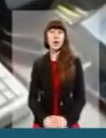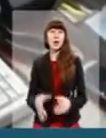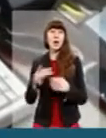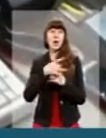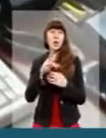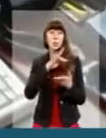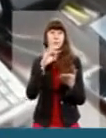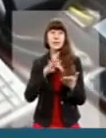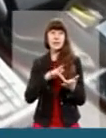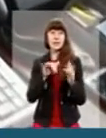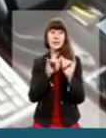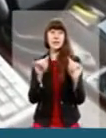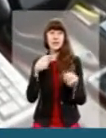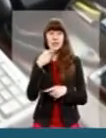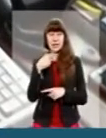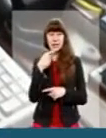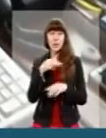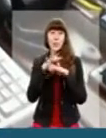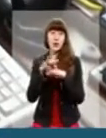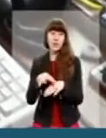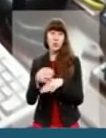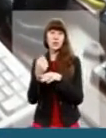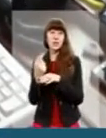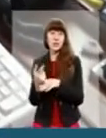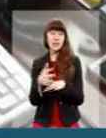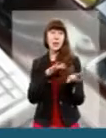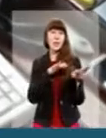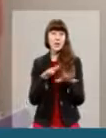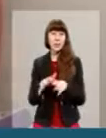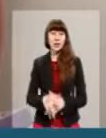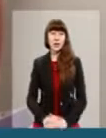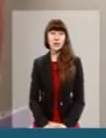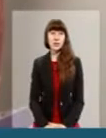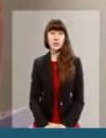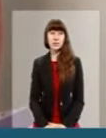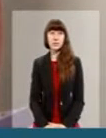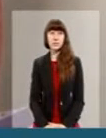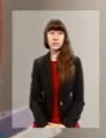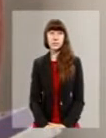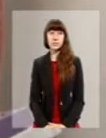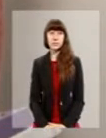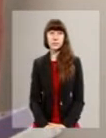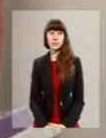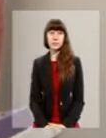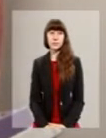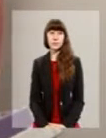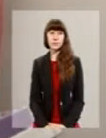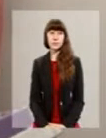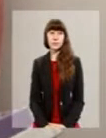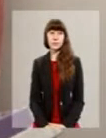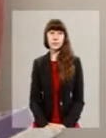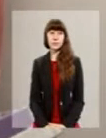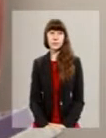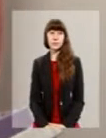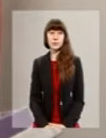шебері 2021» үш тілді жете меңгерген жастар арасындағы аудандық байқау өткізілді. Бұл аудандық байқау болатын. Соның ішінде бұл